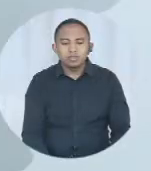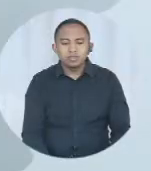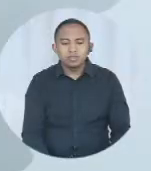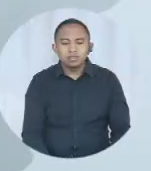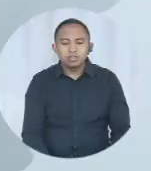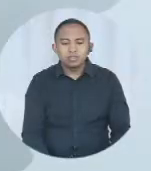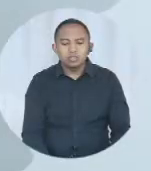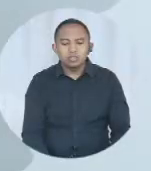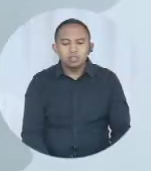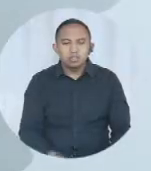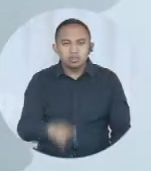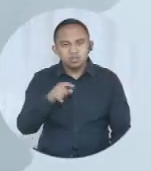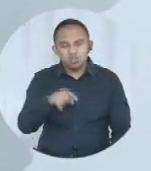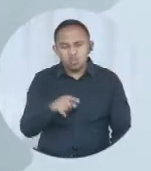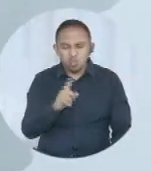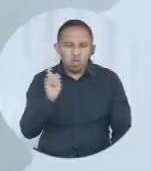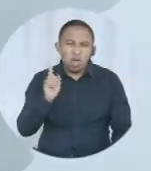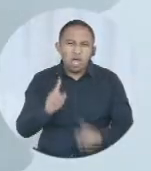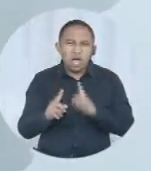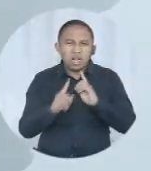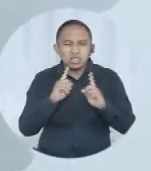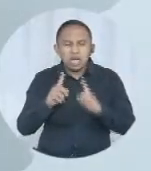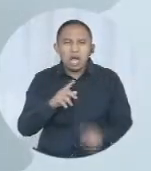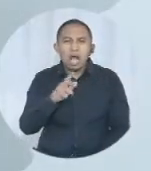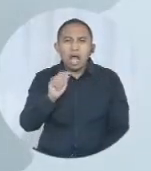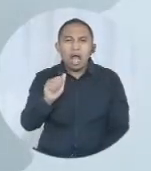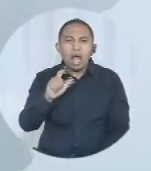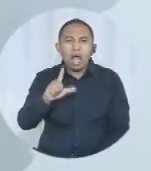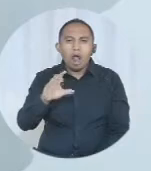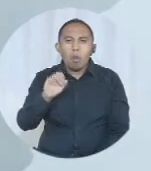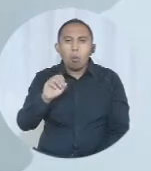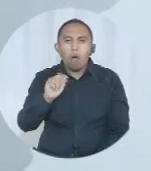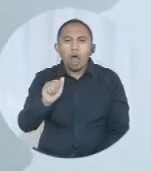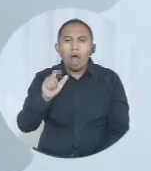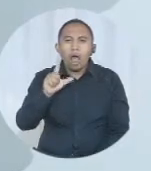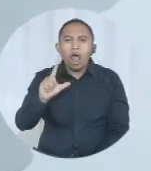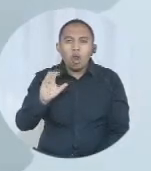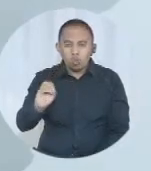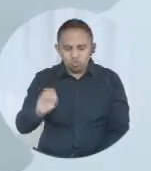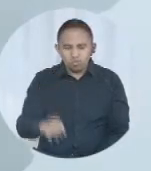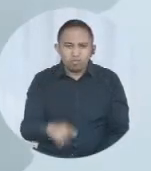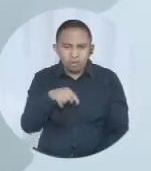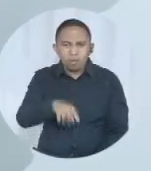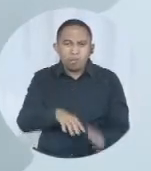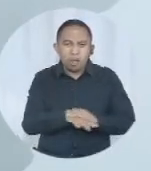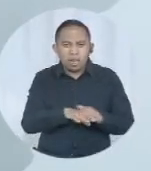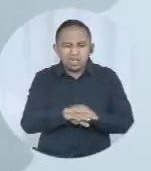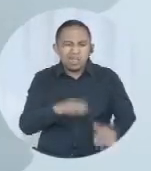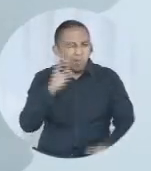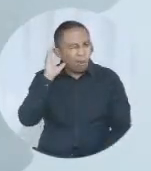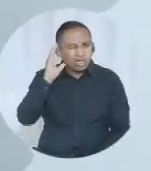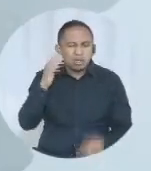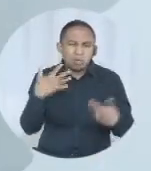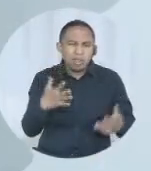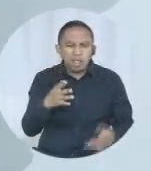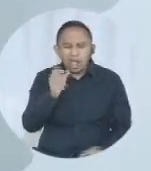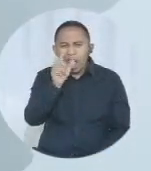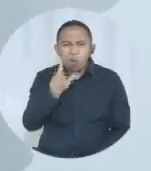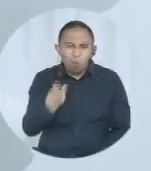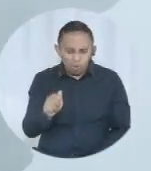Ny aloalo indray no hoetintsika androany izay anisany mampalaza ny Madagasikara tantarany andohan'ny aloalo